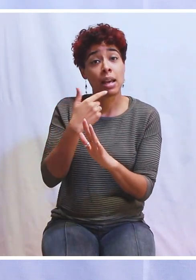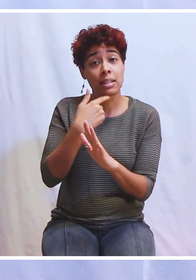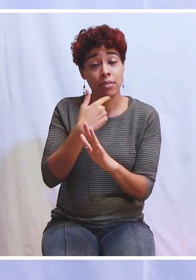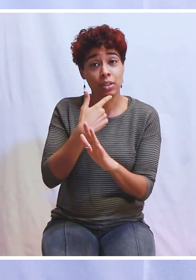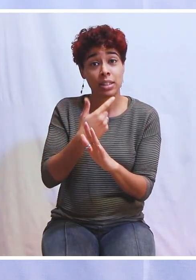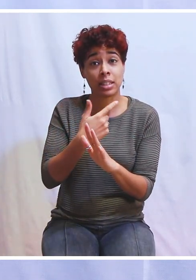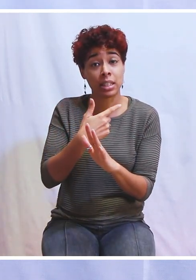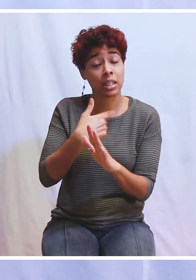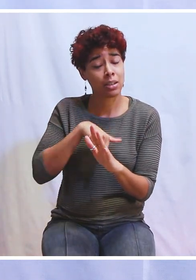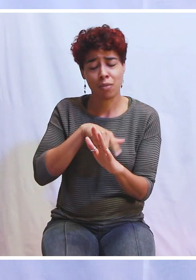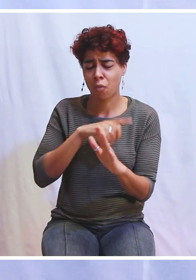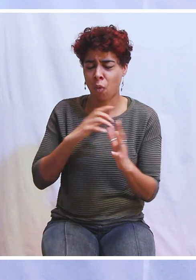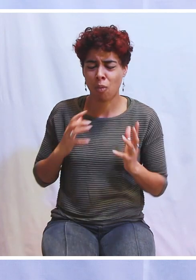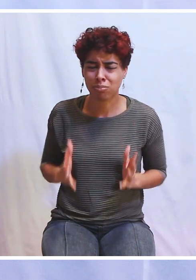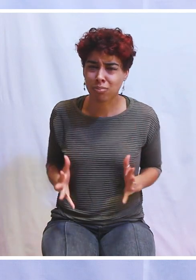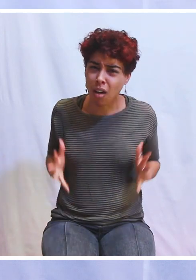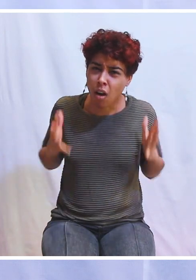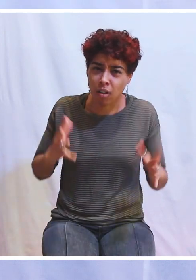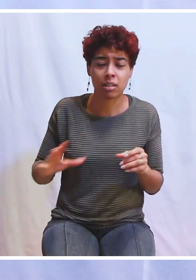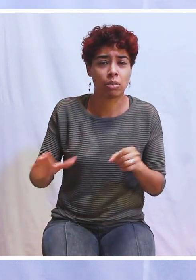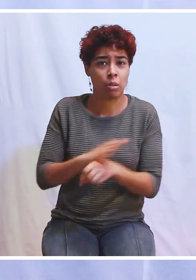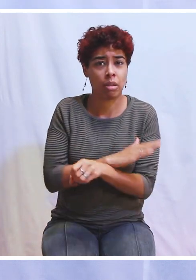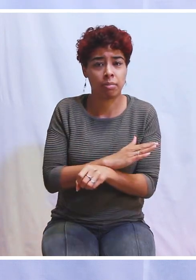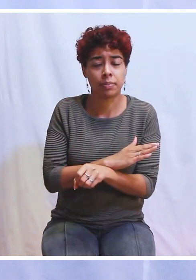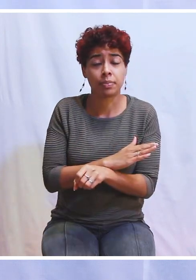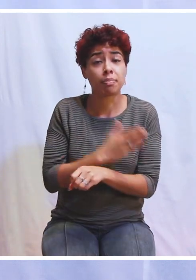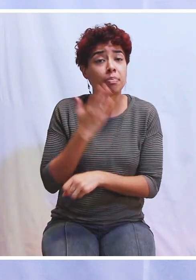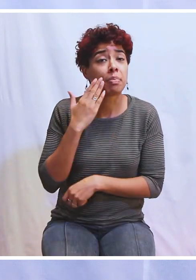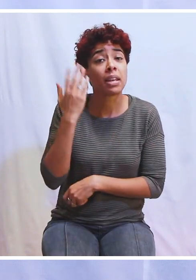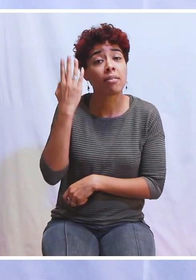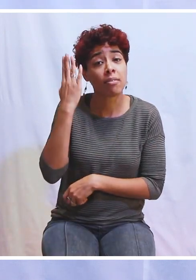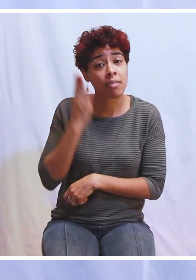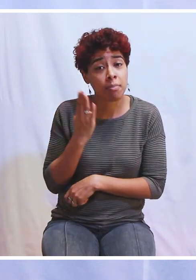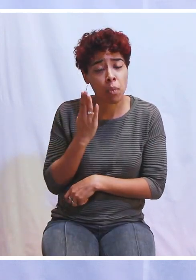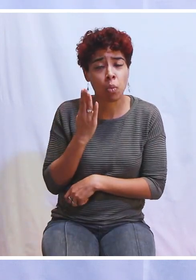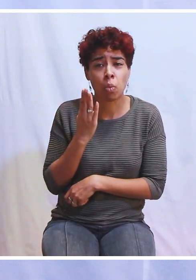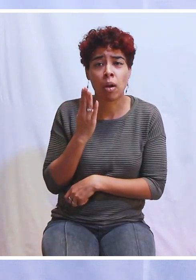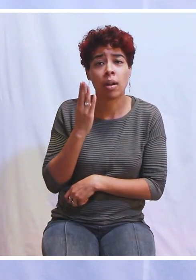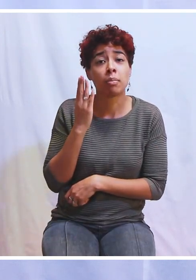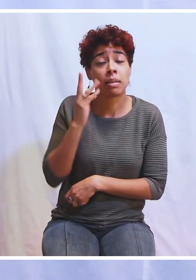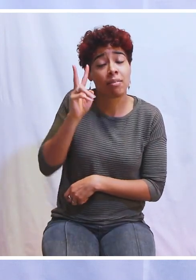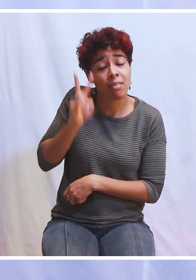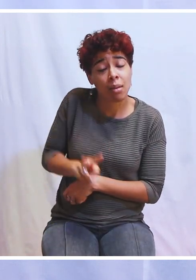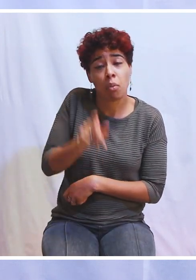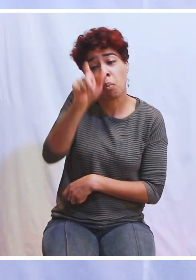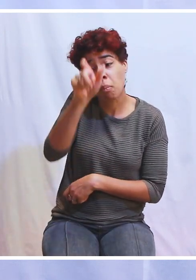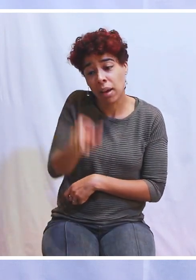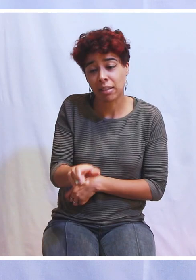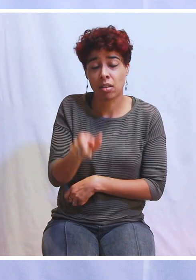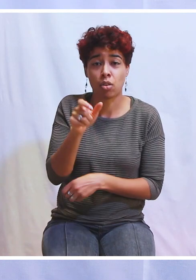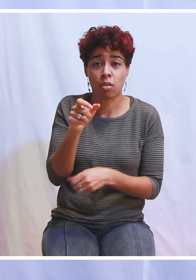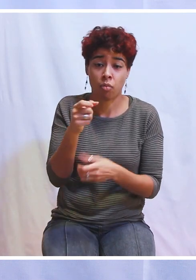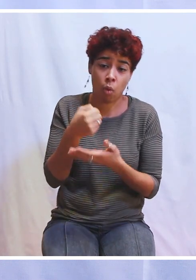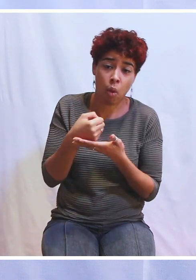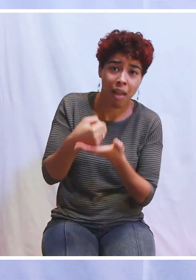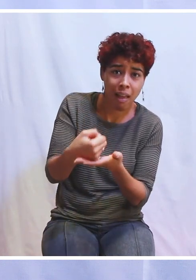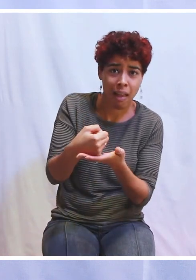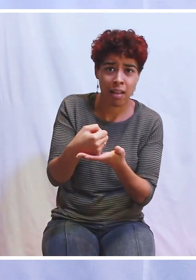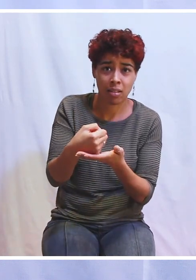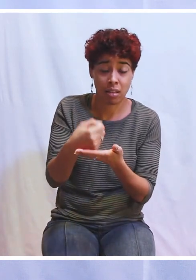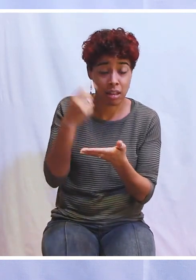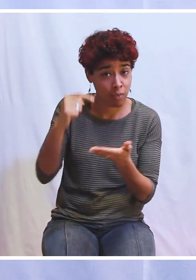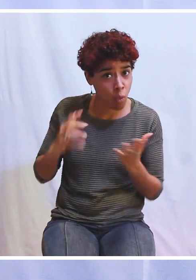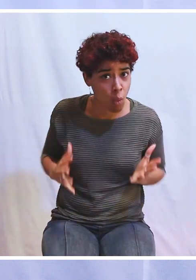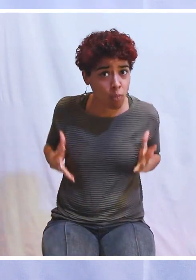engagement total. Si vraiment on veut aider notre prochain, qu'on veut bénir notre prochain, ça demande de nous engager. À l'image de Christ qui s'est